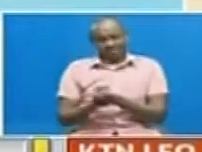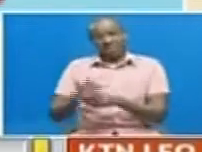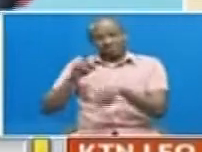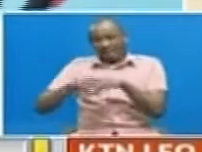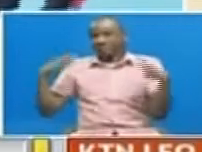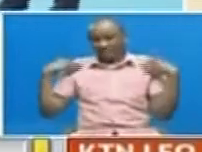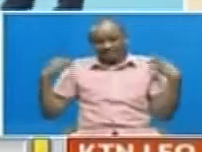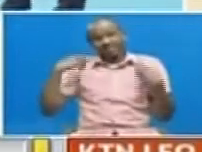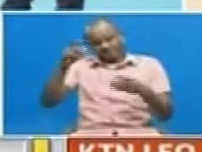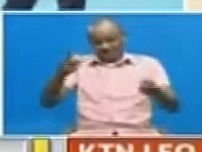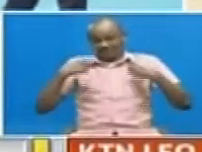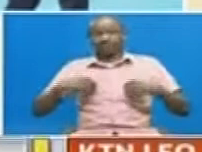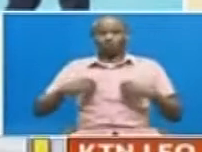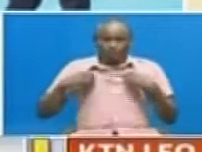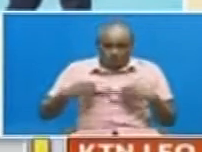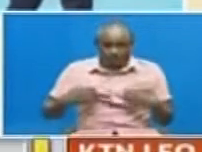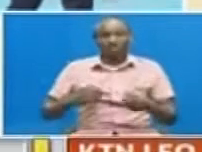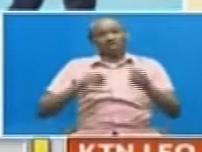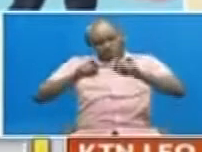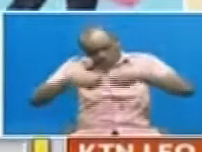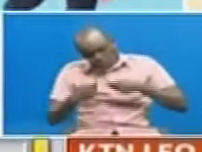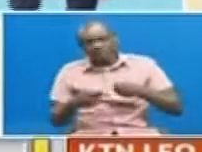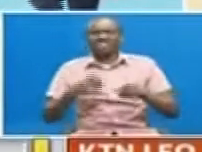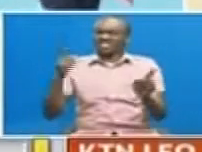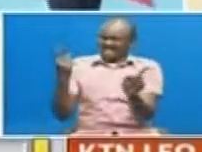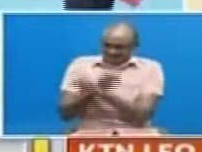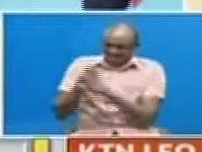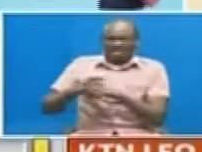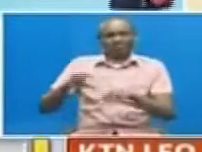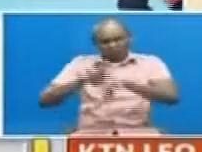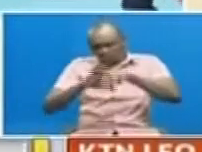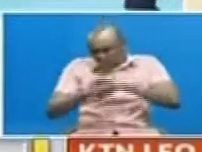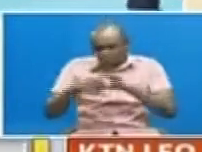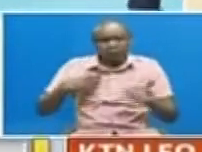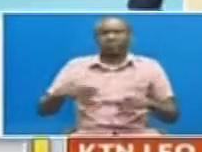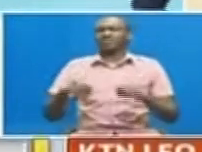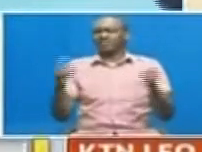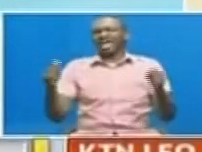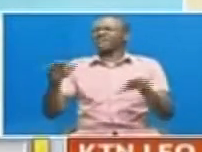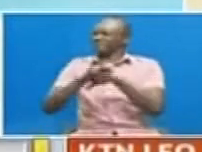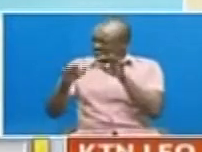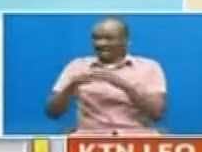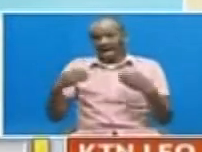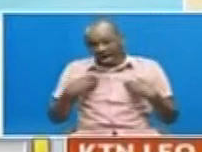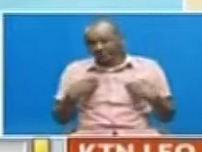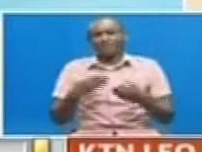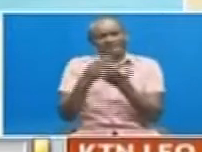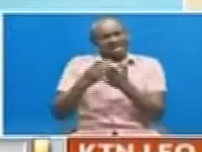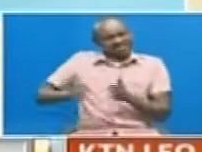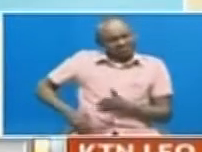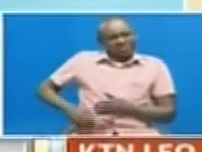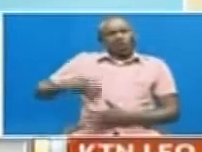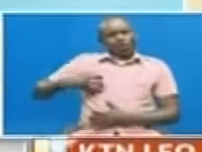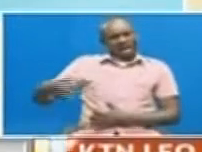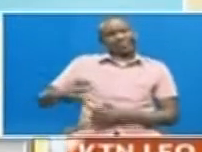mazoezi wamekuwa kitupa jezi za mazoezi. Mm-hmm. Wametunulia viatu, tracksuit, kila kitu tunapata. Mm-hmm. Pia wachezaji wanalalamika mfuko iko sawa. Mm-hmm.